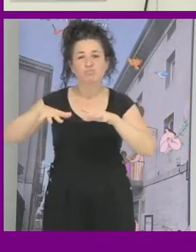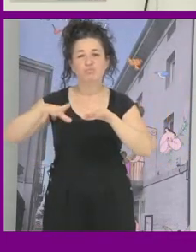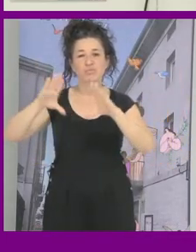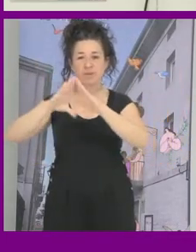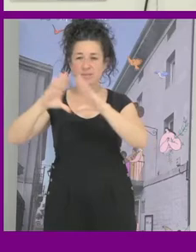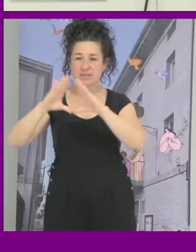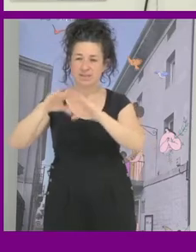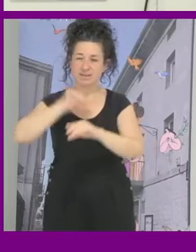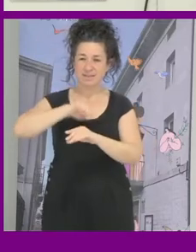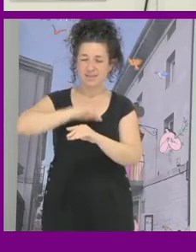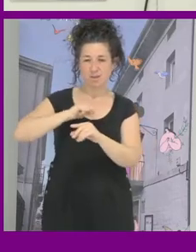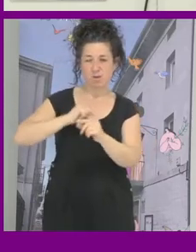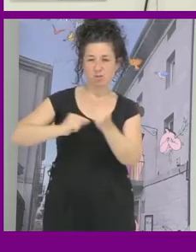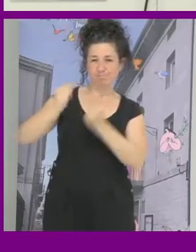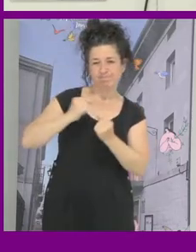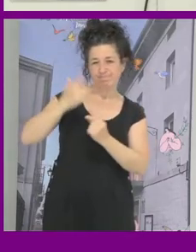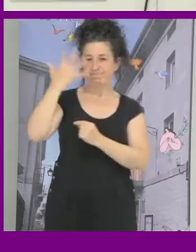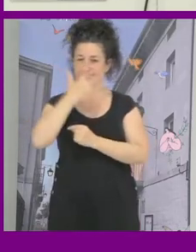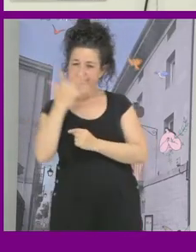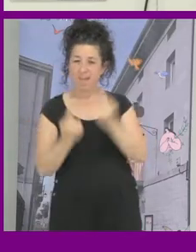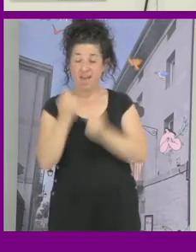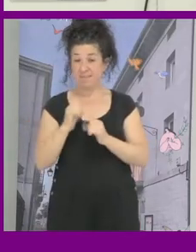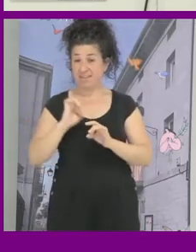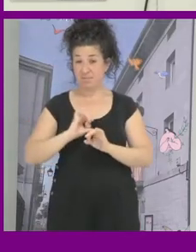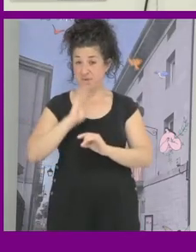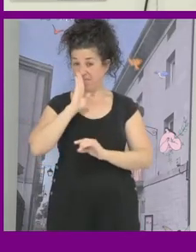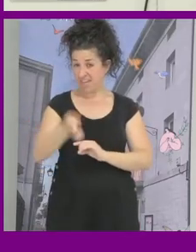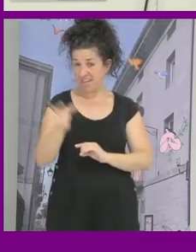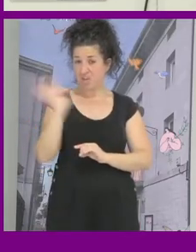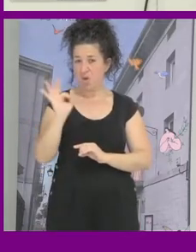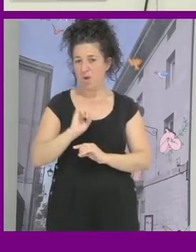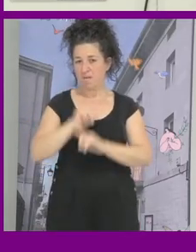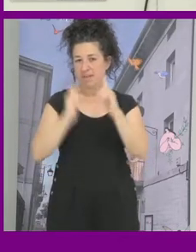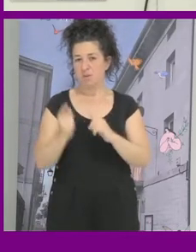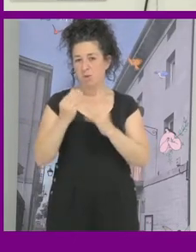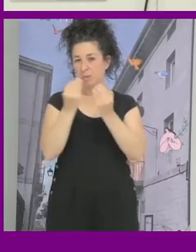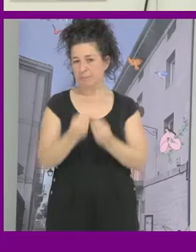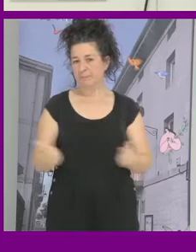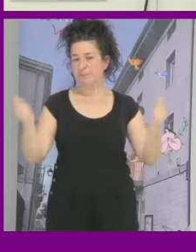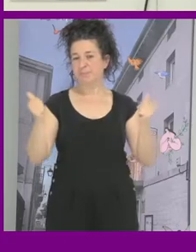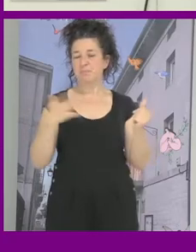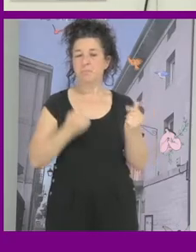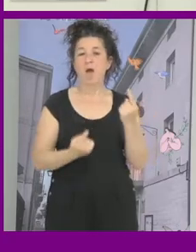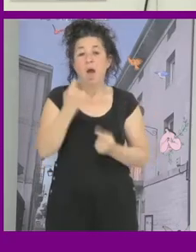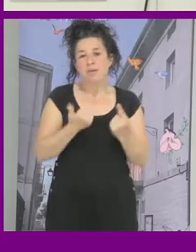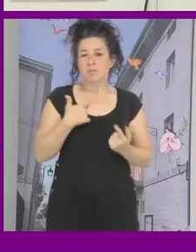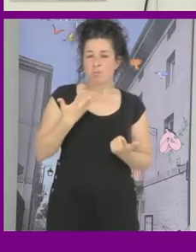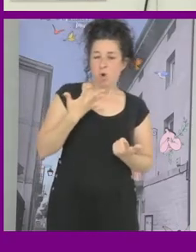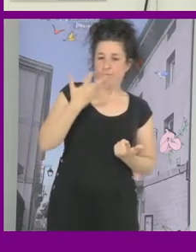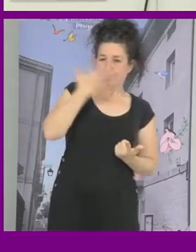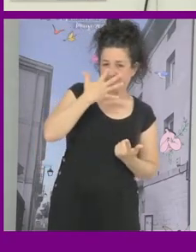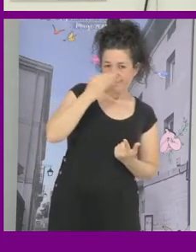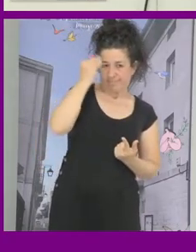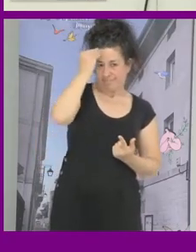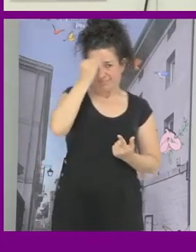dute edo, ez? Batzutan modu esplizituan eta beste batzutan ba, modu sotilagotan. Agian paranoia izango da, ez dakit, gero kontatuko